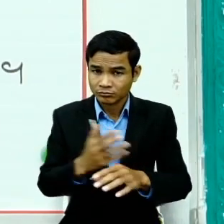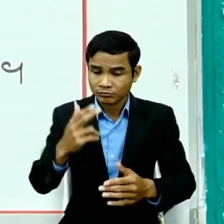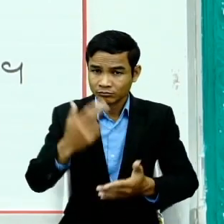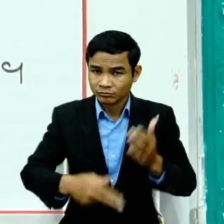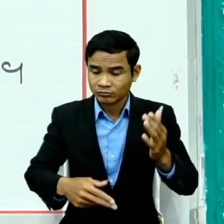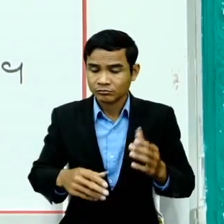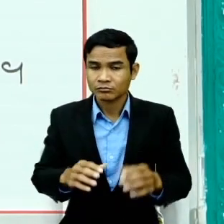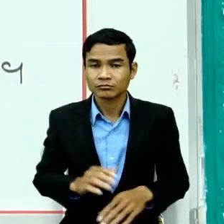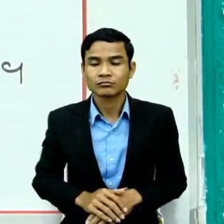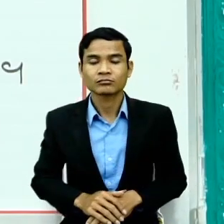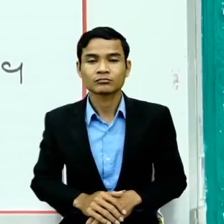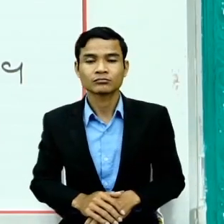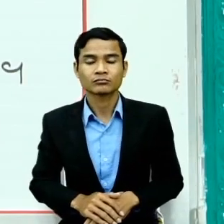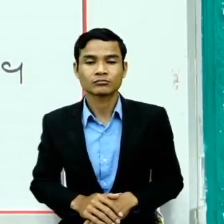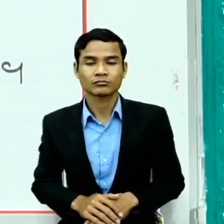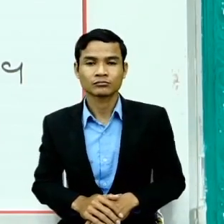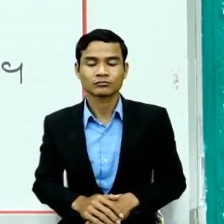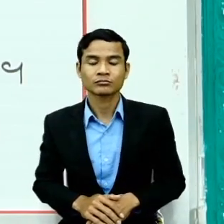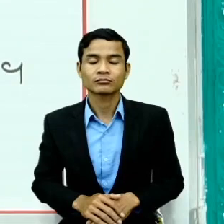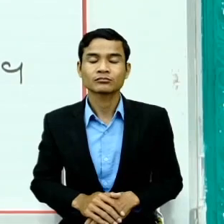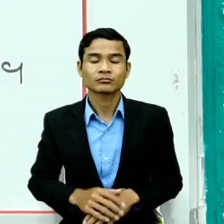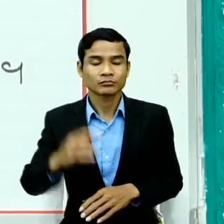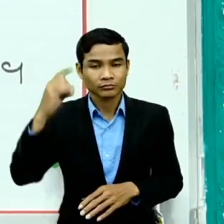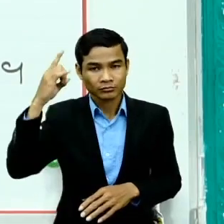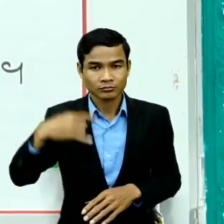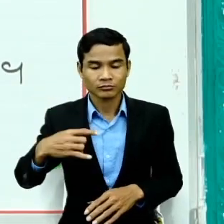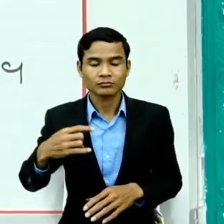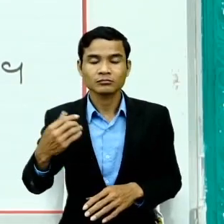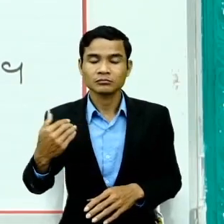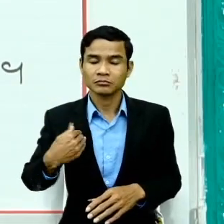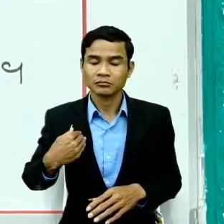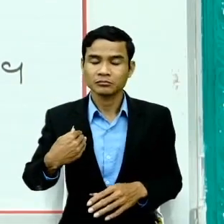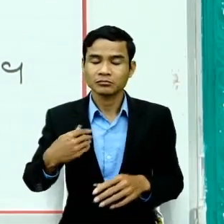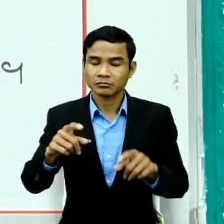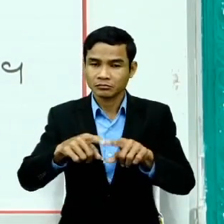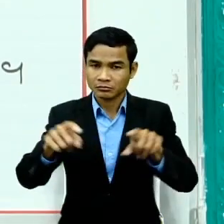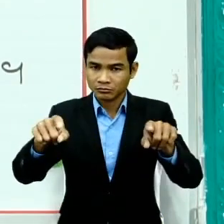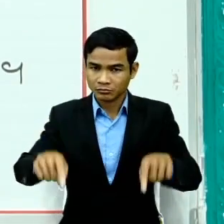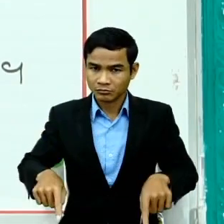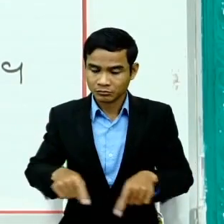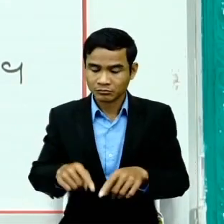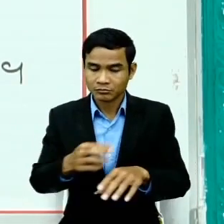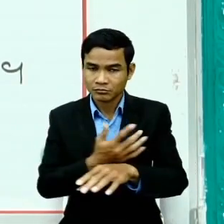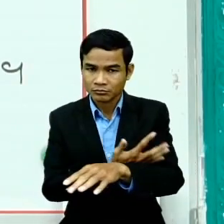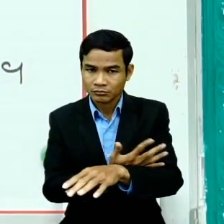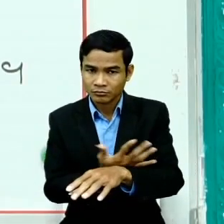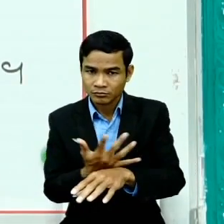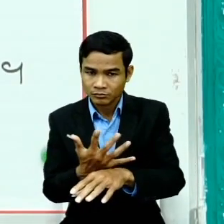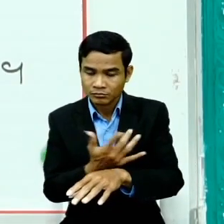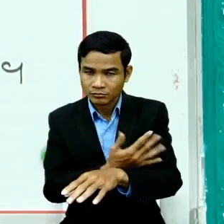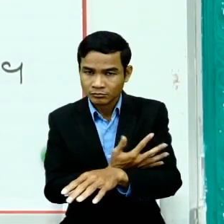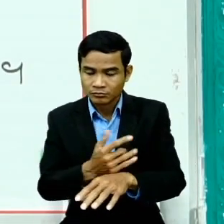chà mấy người đang say nè con cọt miên chồng cá vậy khá chà tam rồi dạy dừng ăn ăn tập bật ẩm bánh mày nhớ con